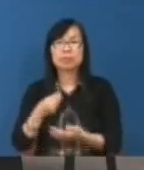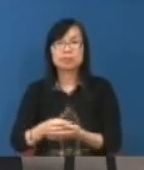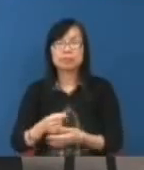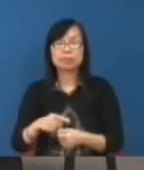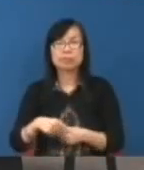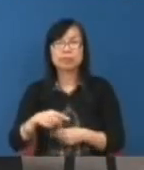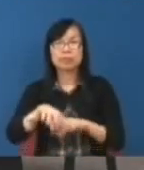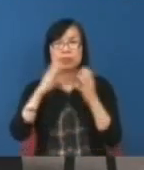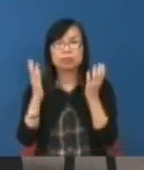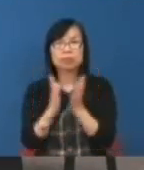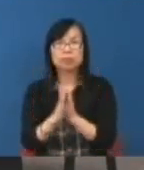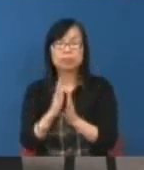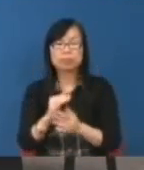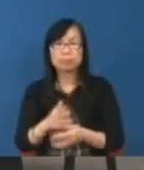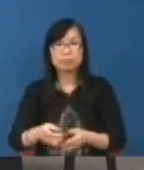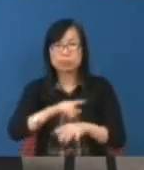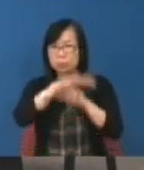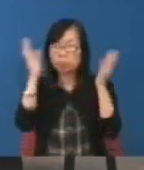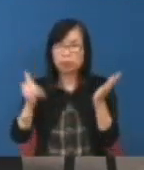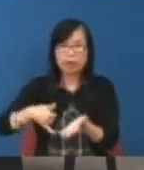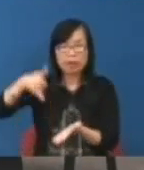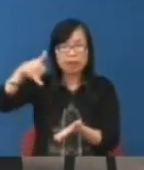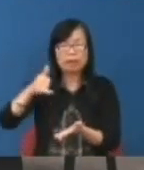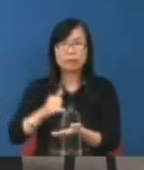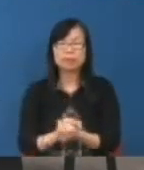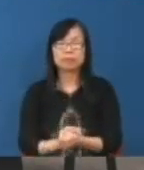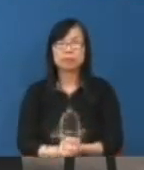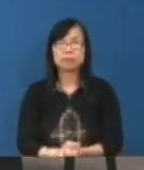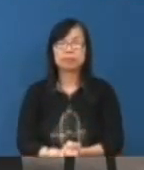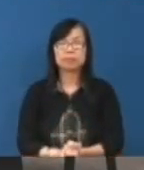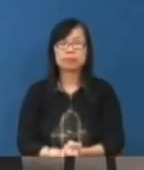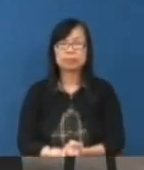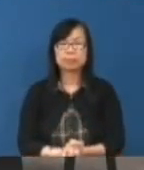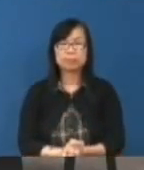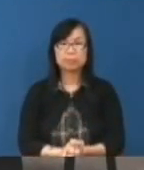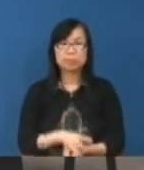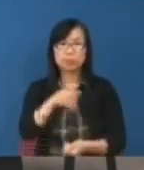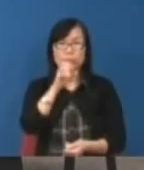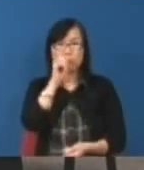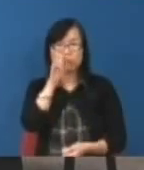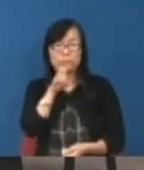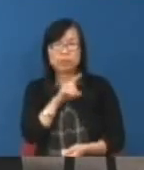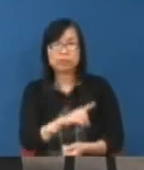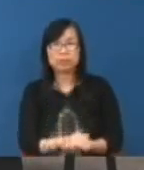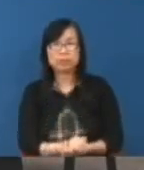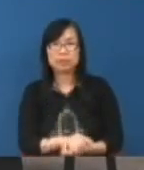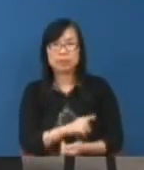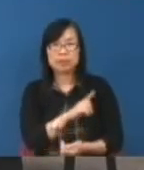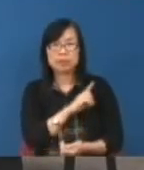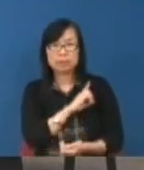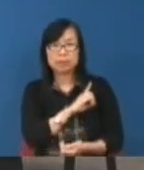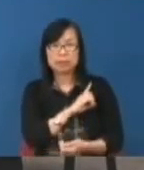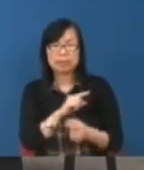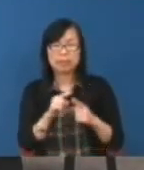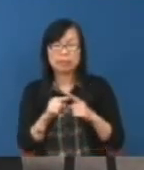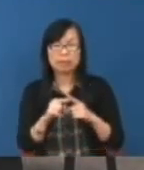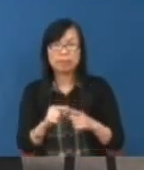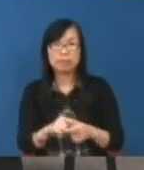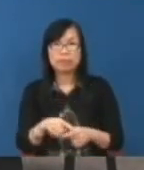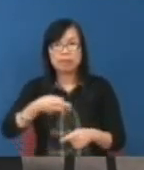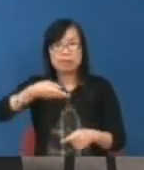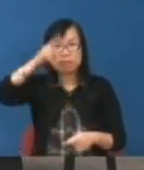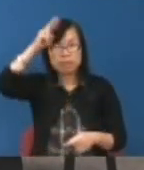世界無產者聯合起來啊嘛，哥，你點會同自己嘅會員講，同埋同香港工人講？菲傭